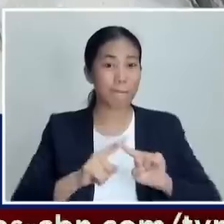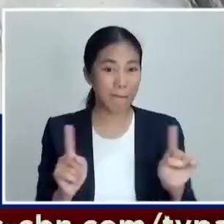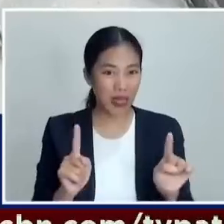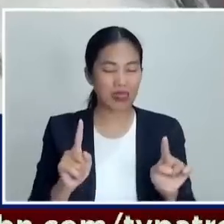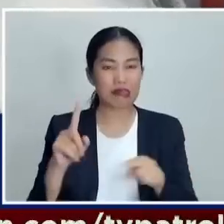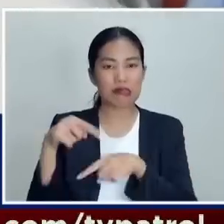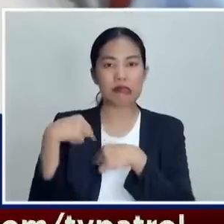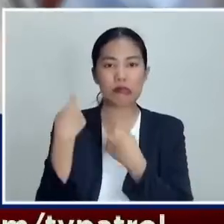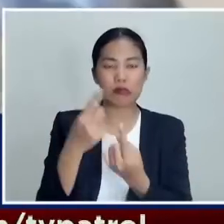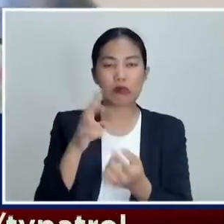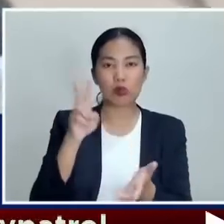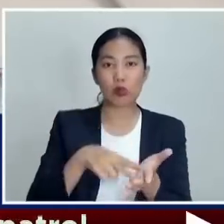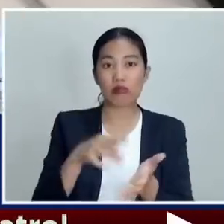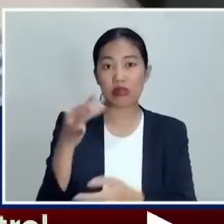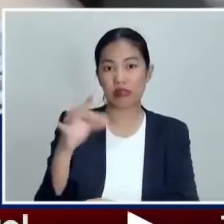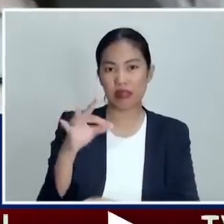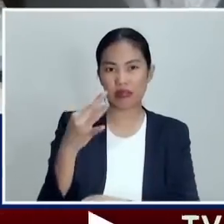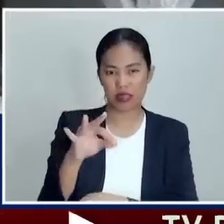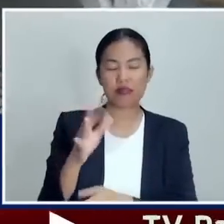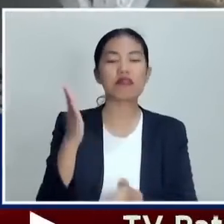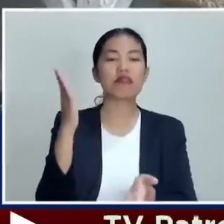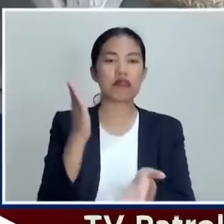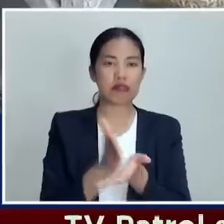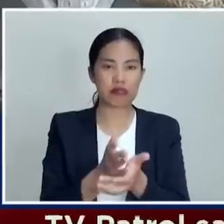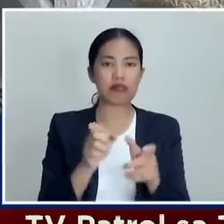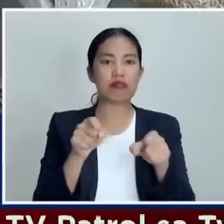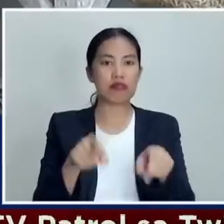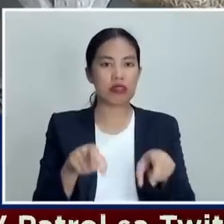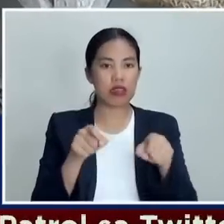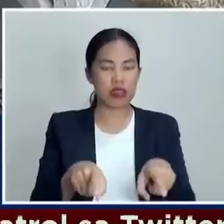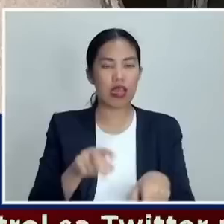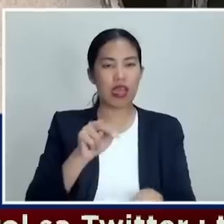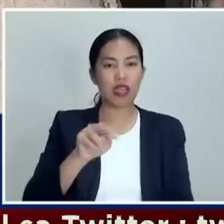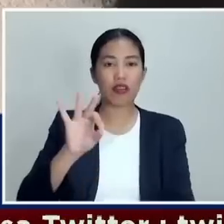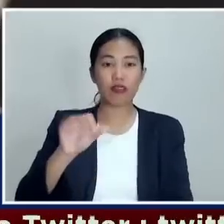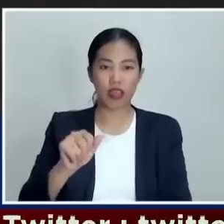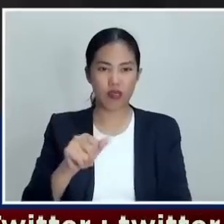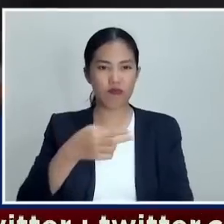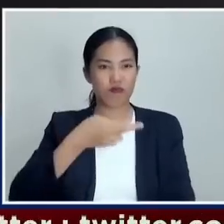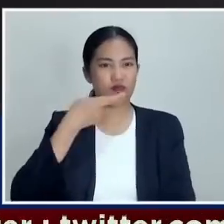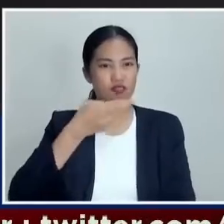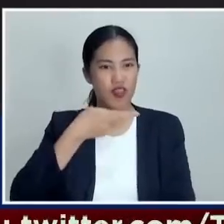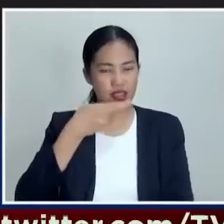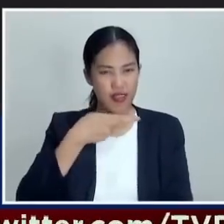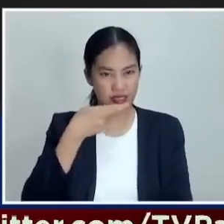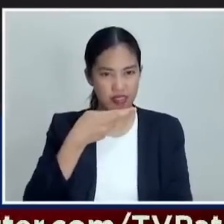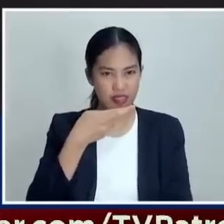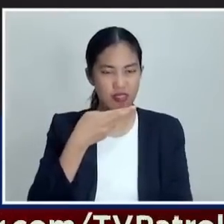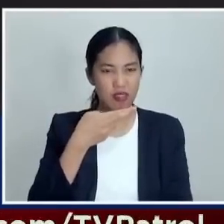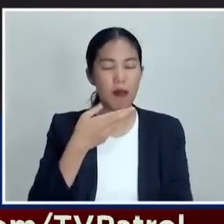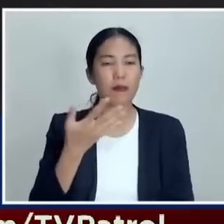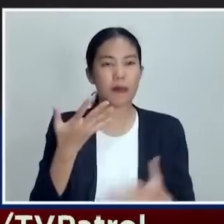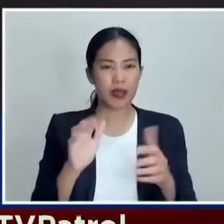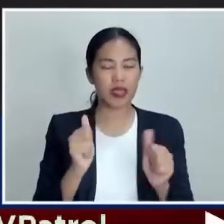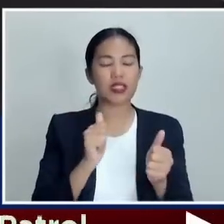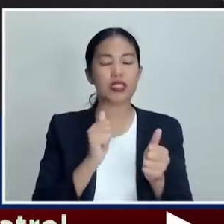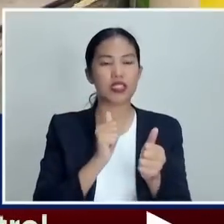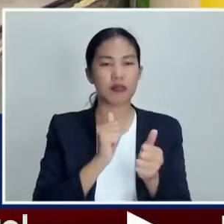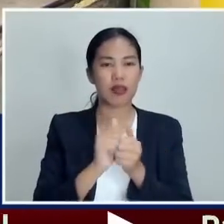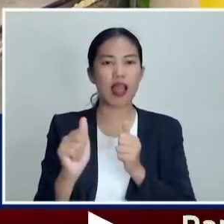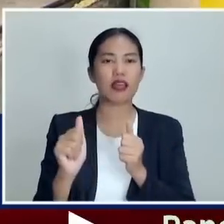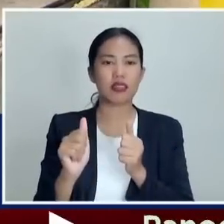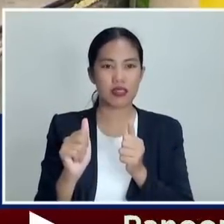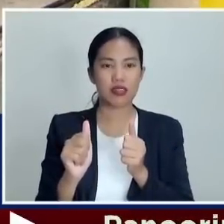2019, itinigil na ang pagbebenta ng NFA rice sa mga palengke mula nang maisabatas ang Rice Liberalization